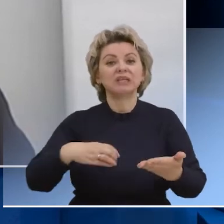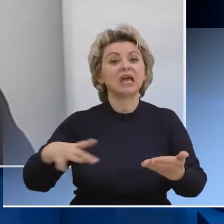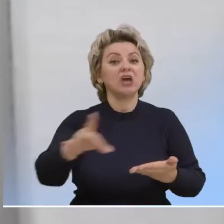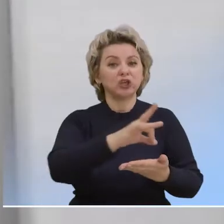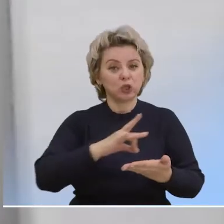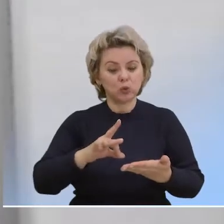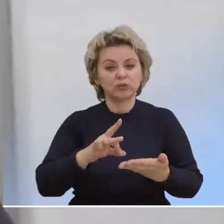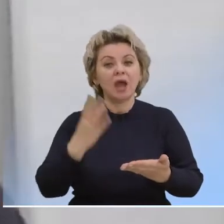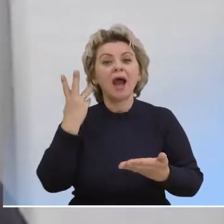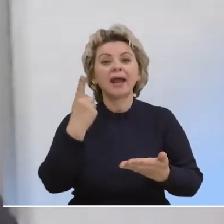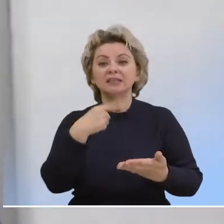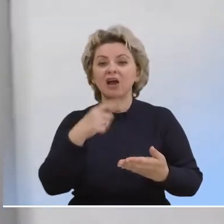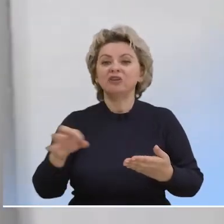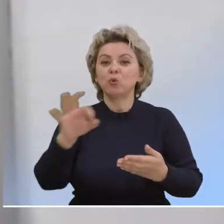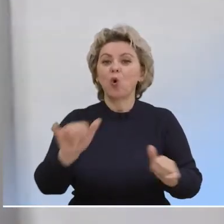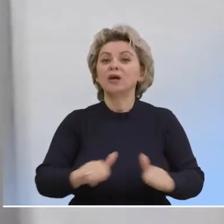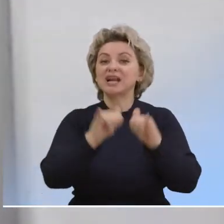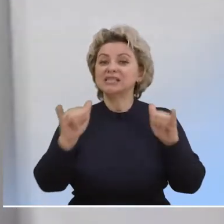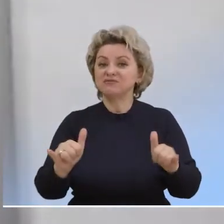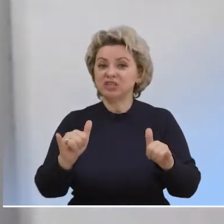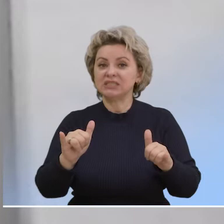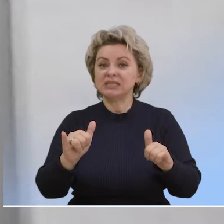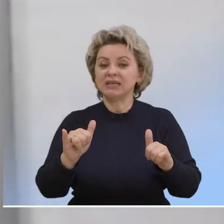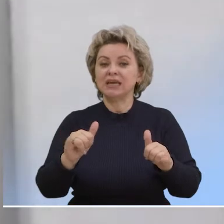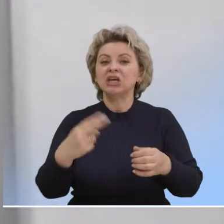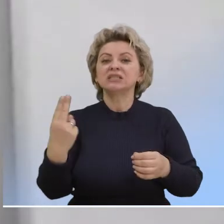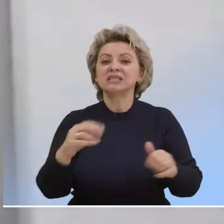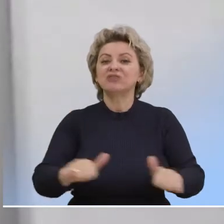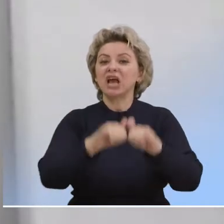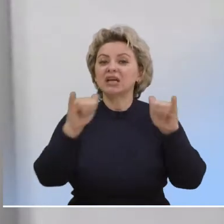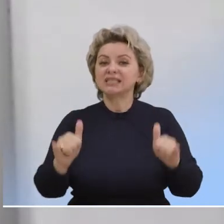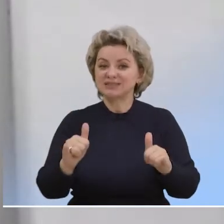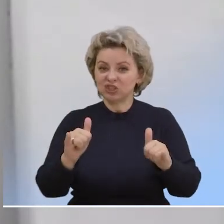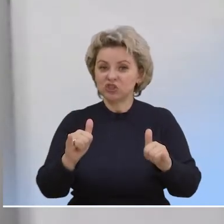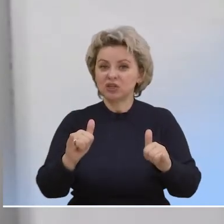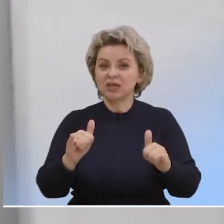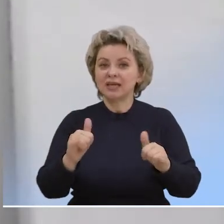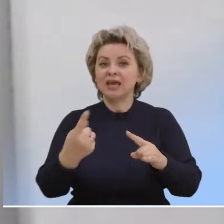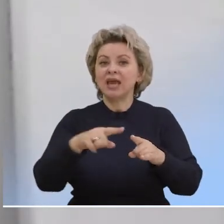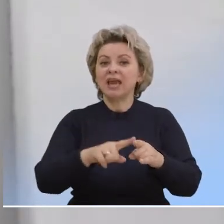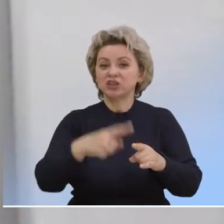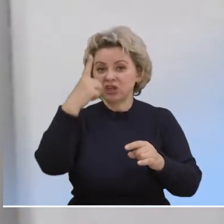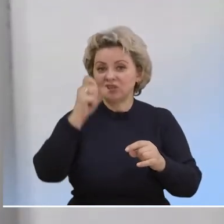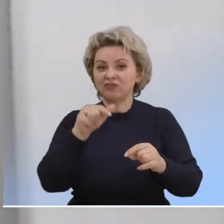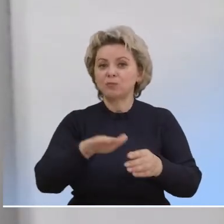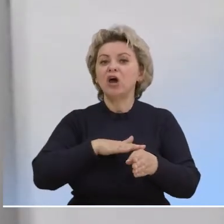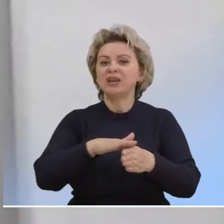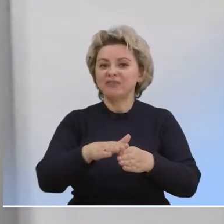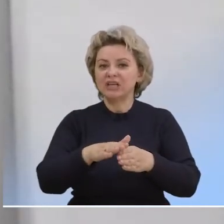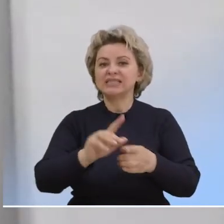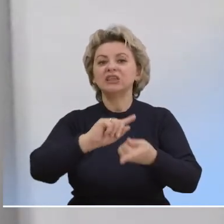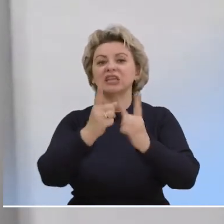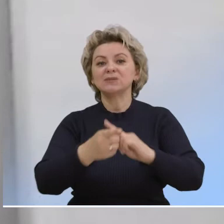региона? Когда мы говорим о развитии цифры, развитии цифровой трансформации, реализации